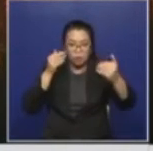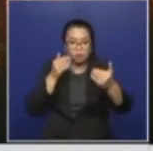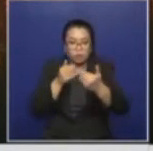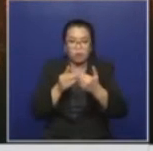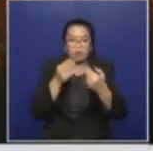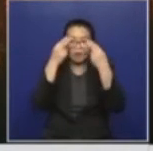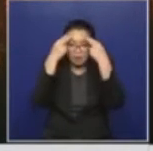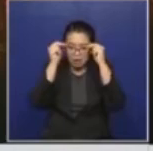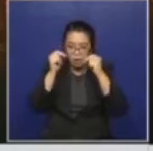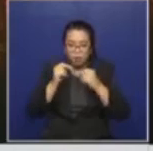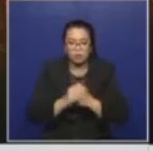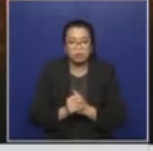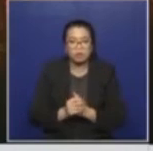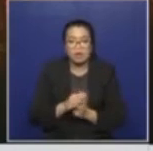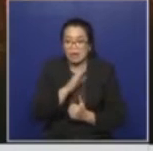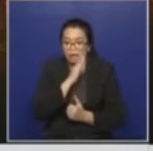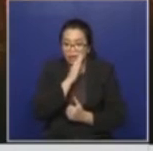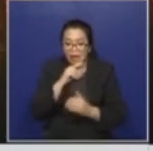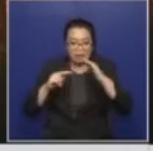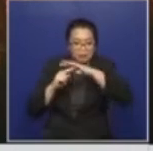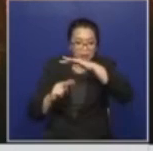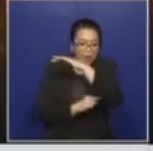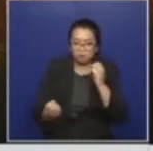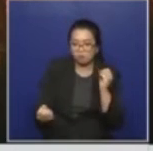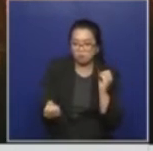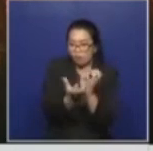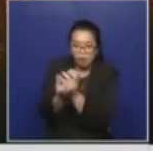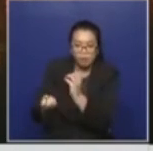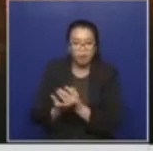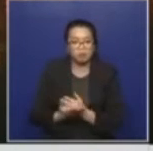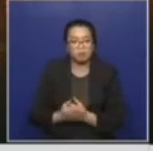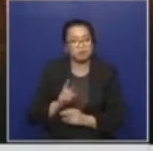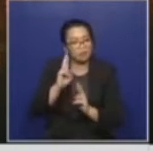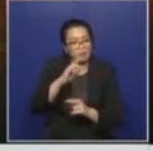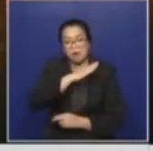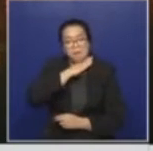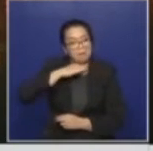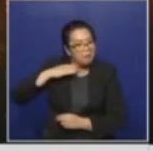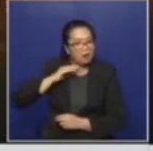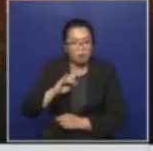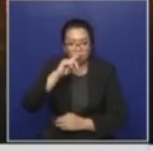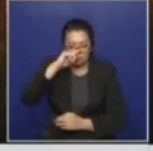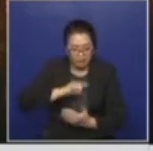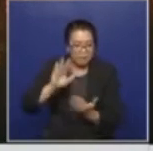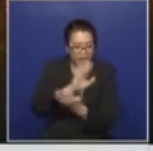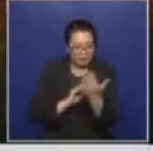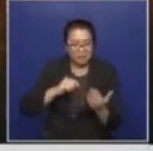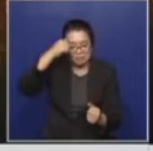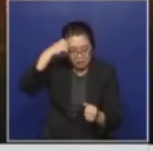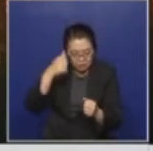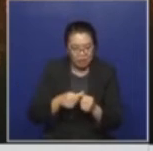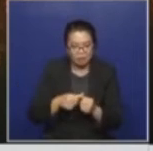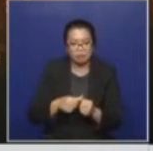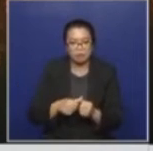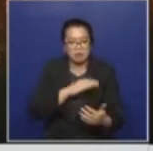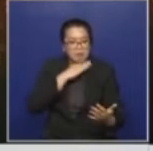นตรีและมีเหตุการณ์อะไรเกิดขึ้นที่สะพานมัคควานเนี่ยนั่นคือตราบาปของประเทศไทยตราบาปของท่านนายก